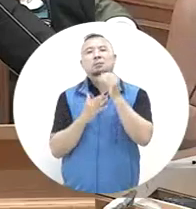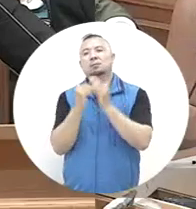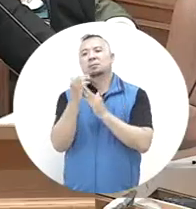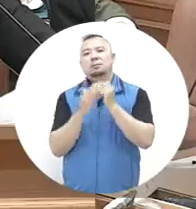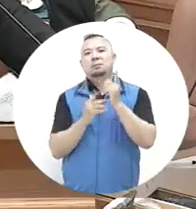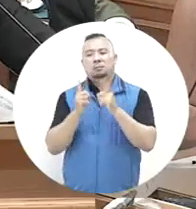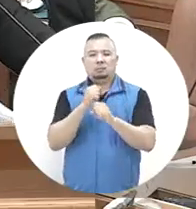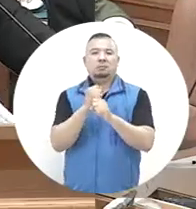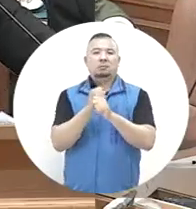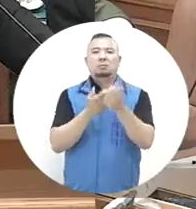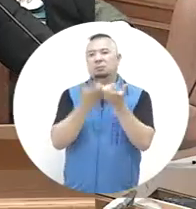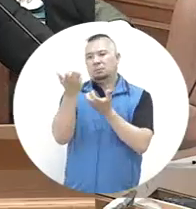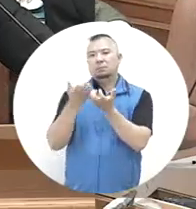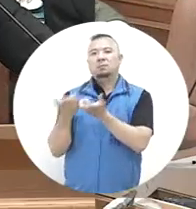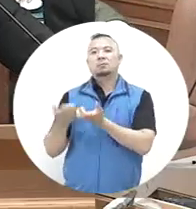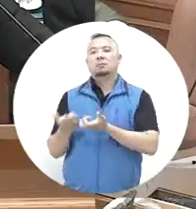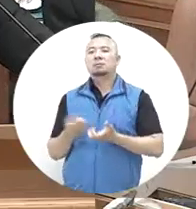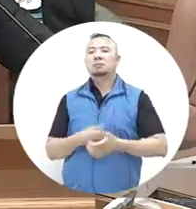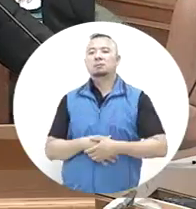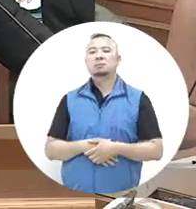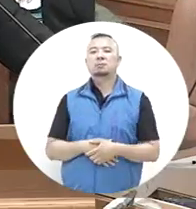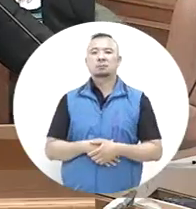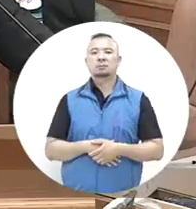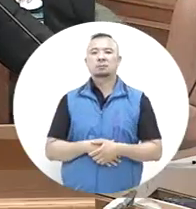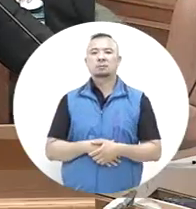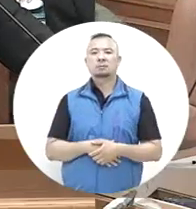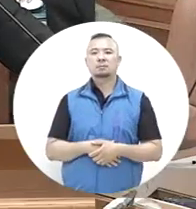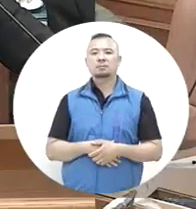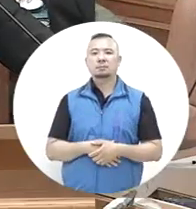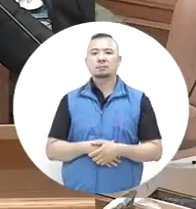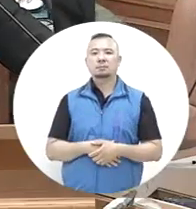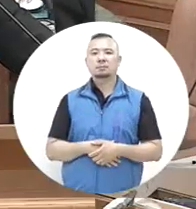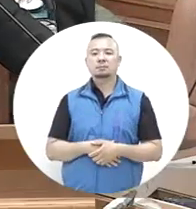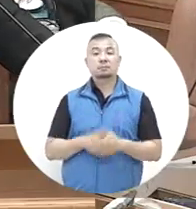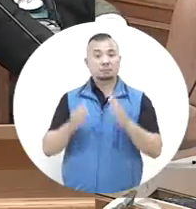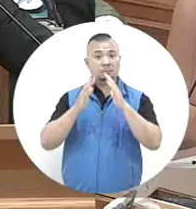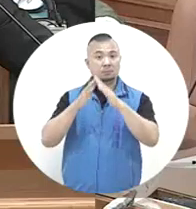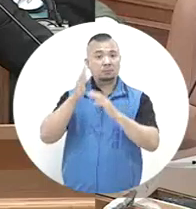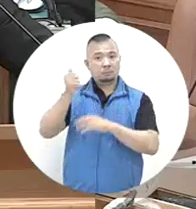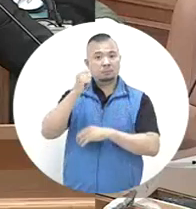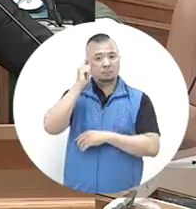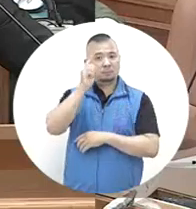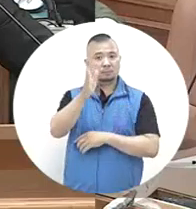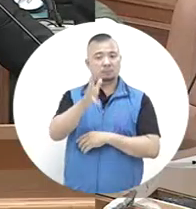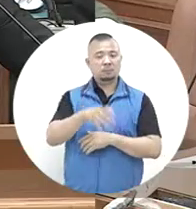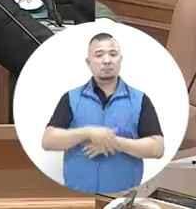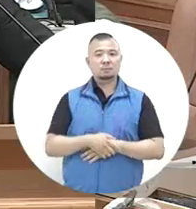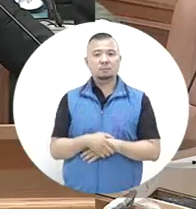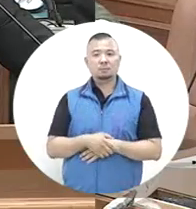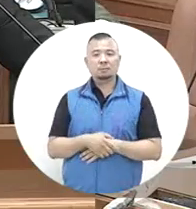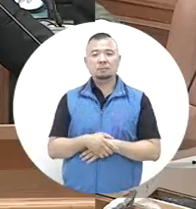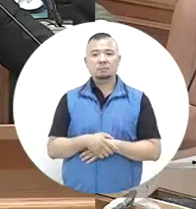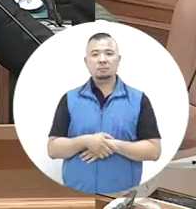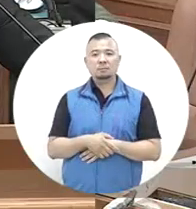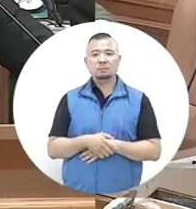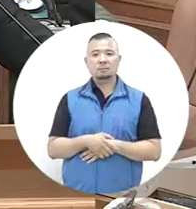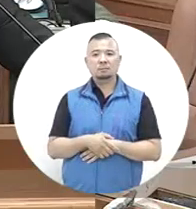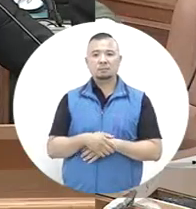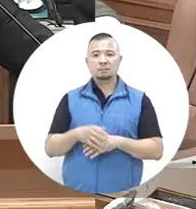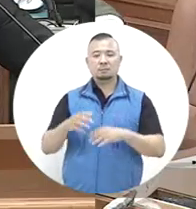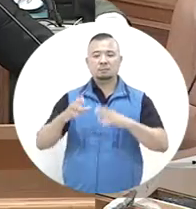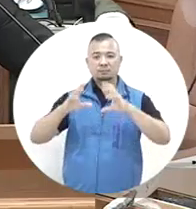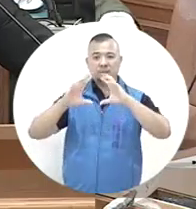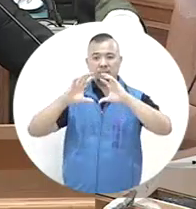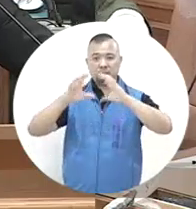工哈、哦。啊，所以啊，我要跟市长讨教，就是国家一个安全的问题，